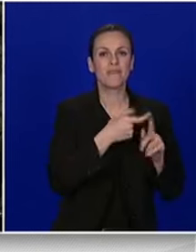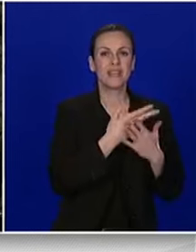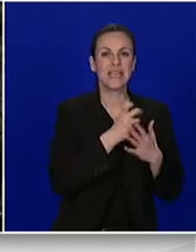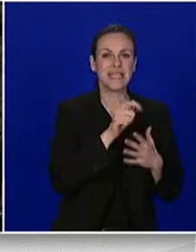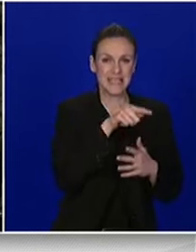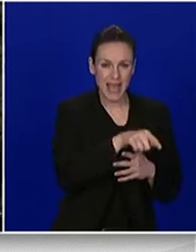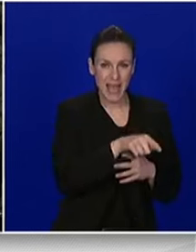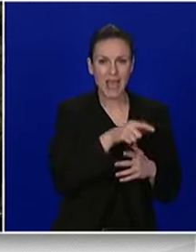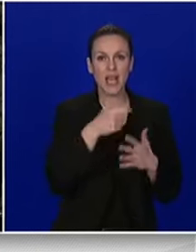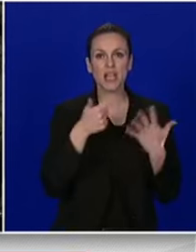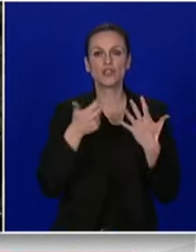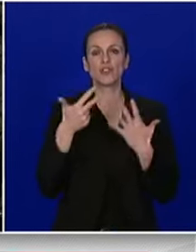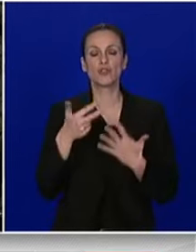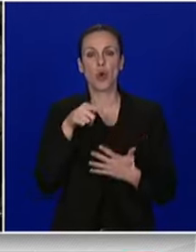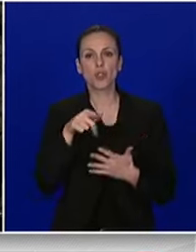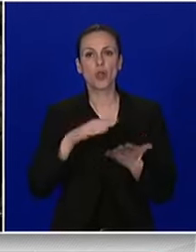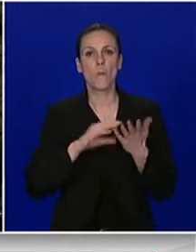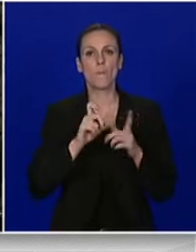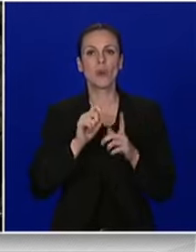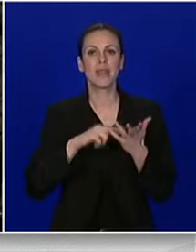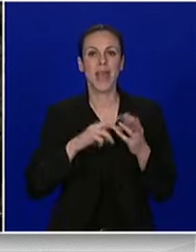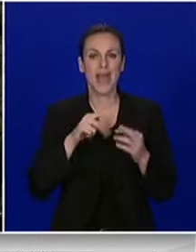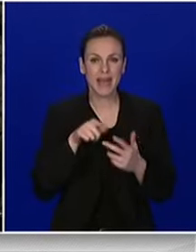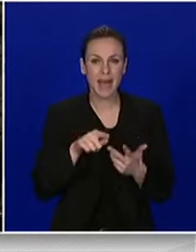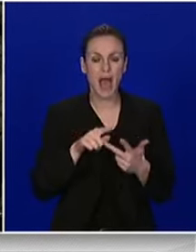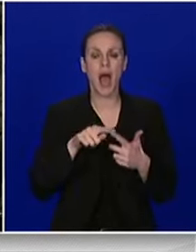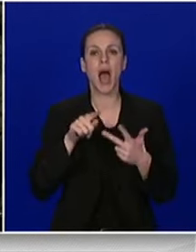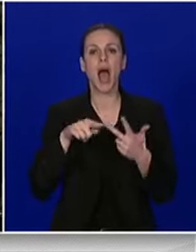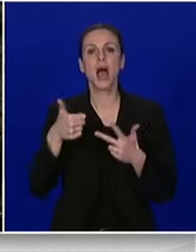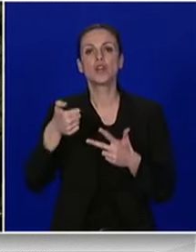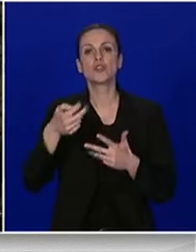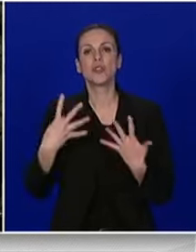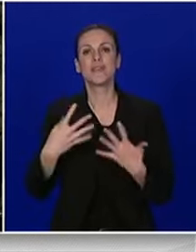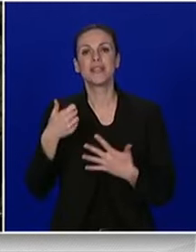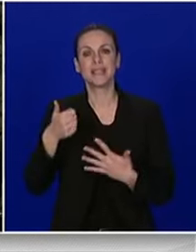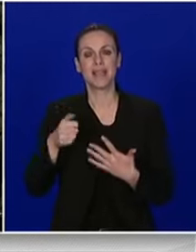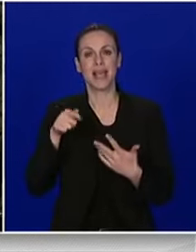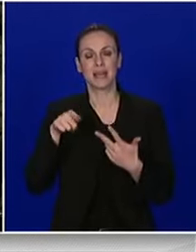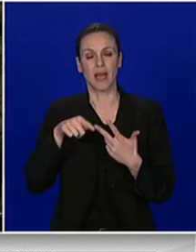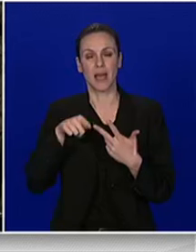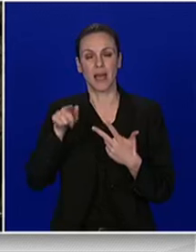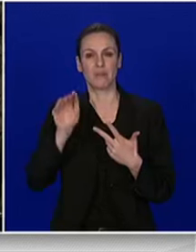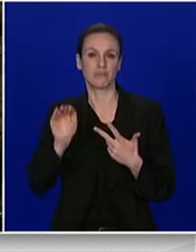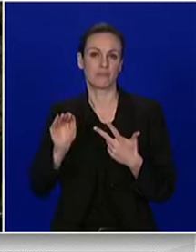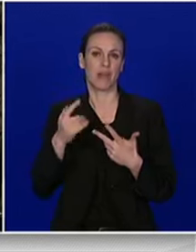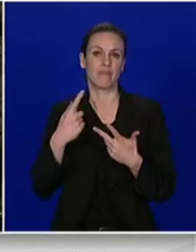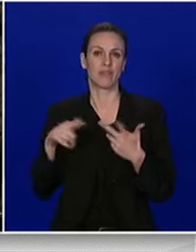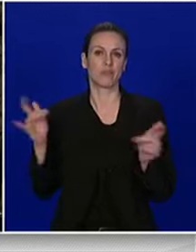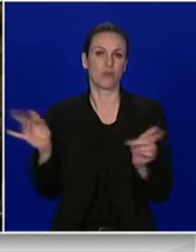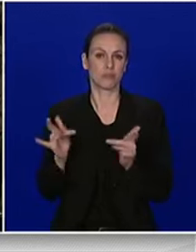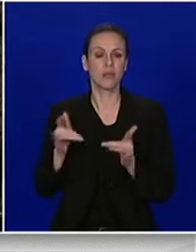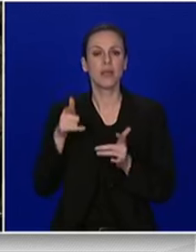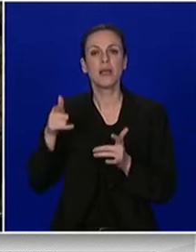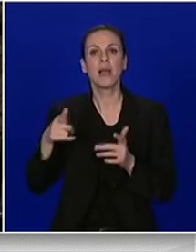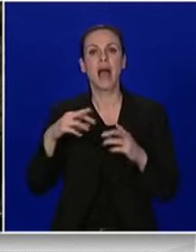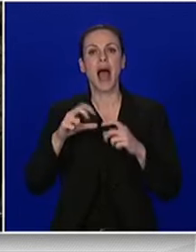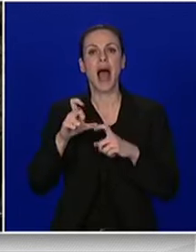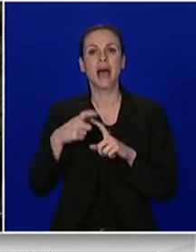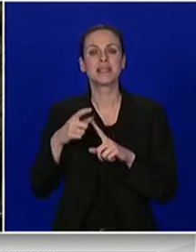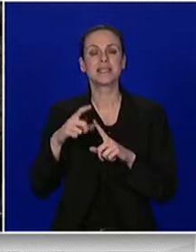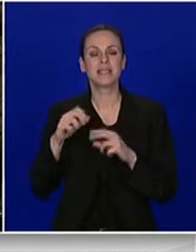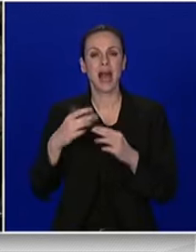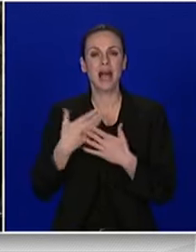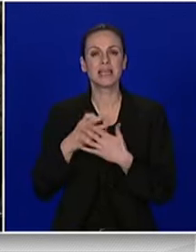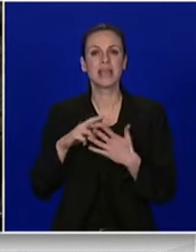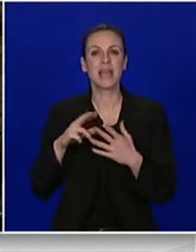cjepivo, 68 na Modernino i 191 prijava na AstraZenecino cjepivo, dok za